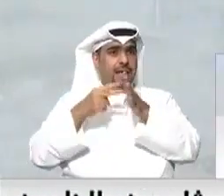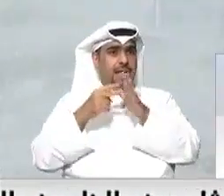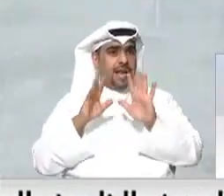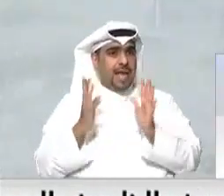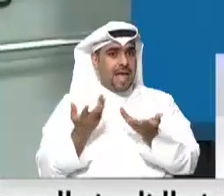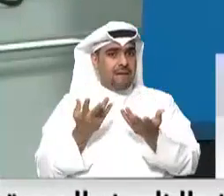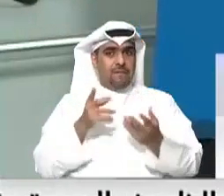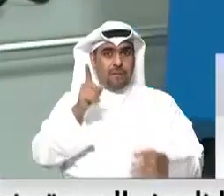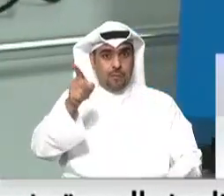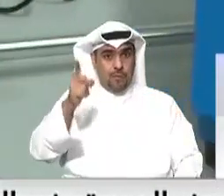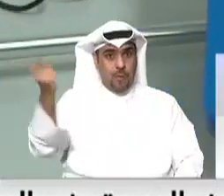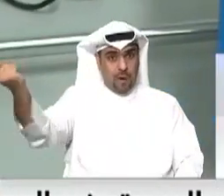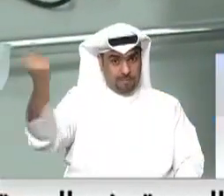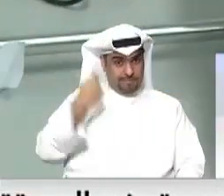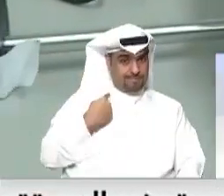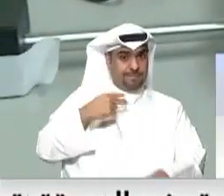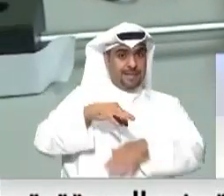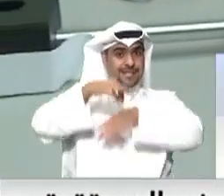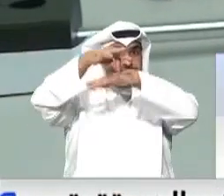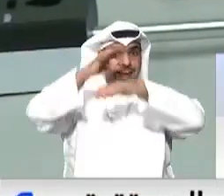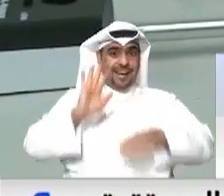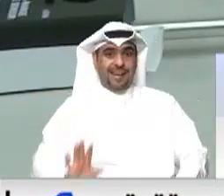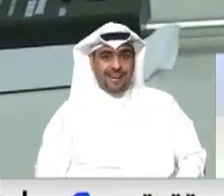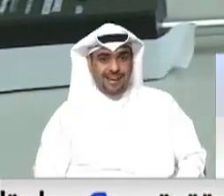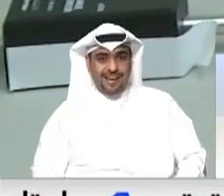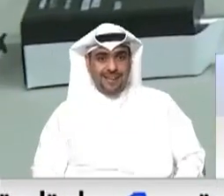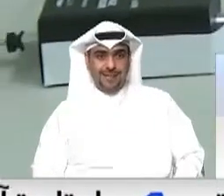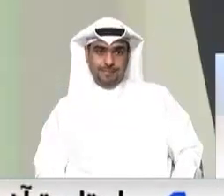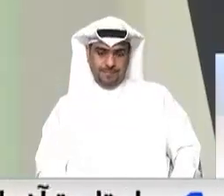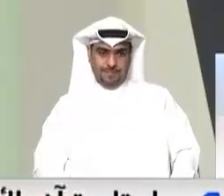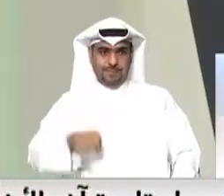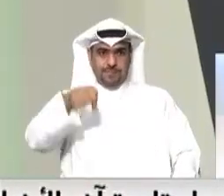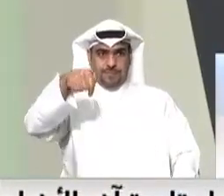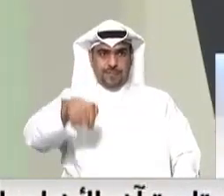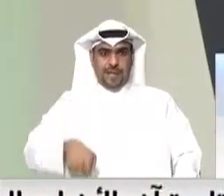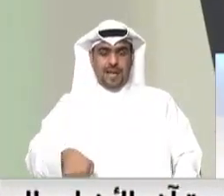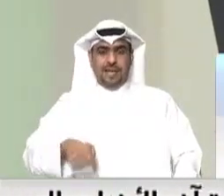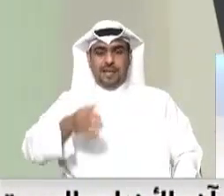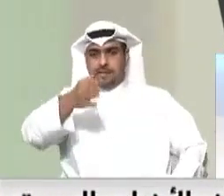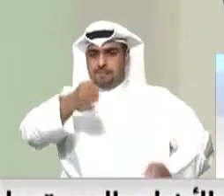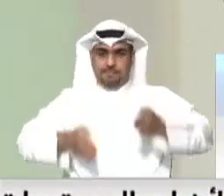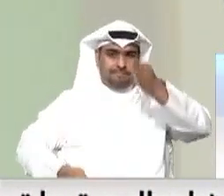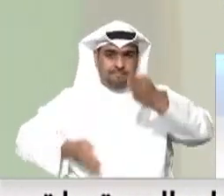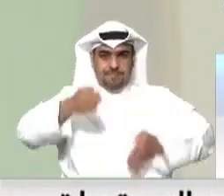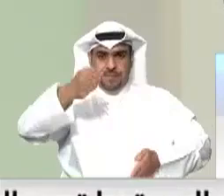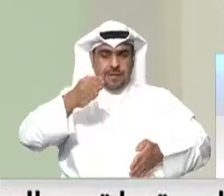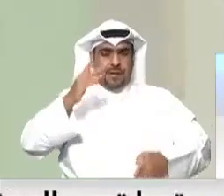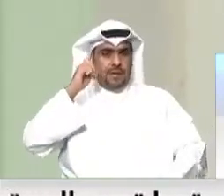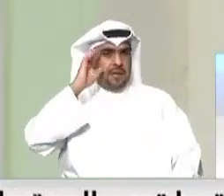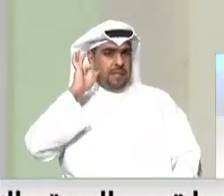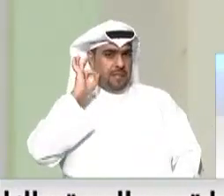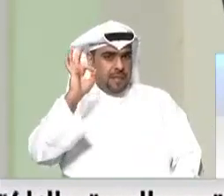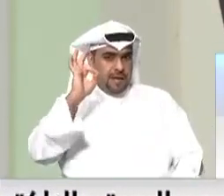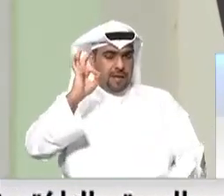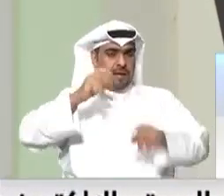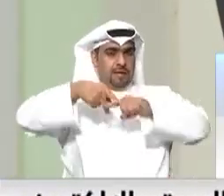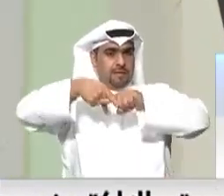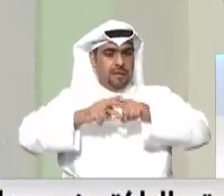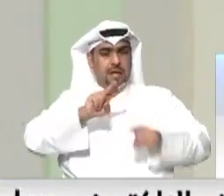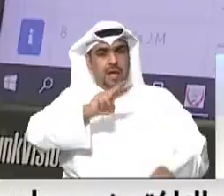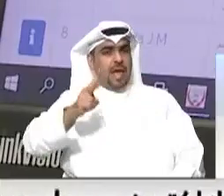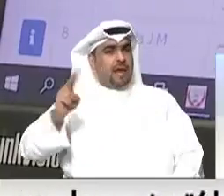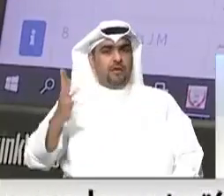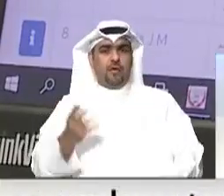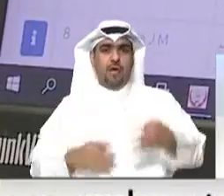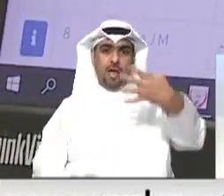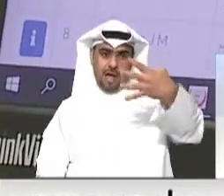مقتل الانسان فئات الذكاء الاصطناعي كما يصنفها العلماء اربعه الالات التفاعليه الذاكره المحدوده